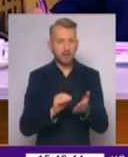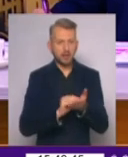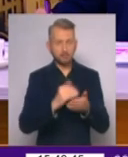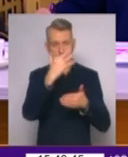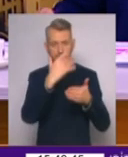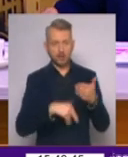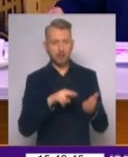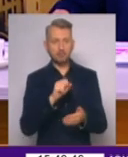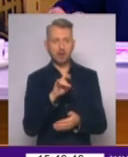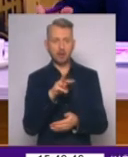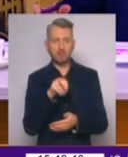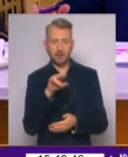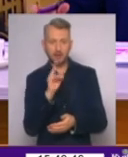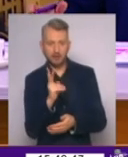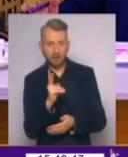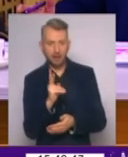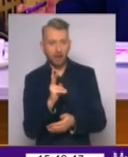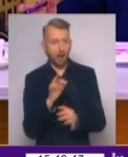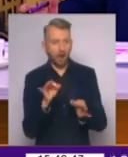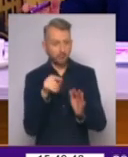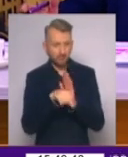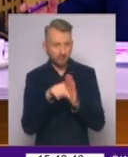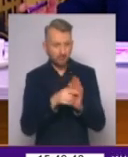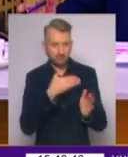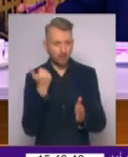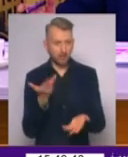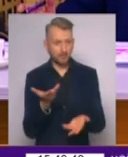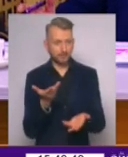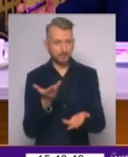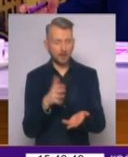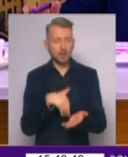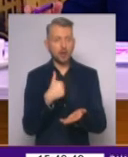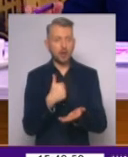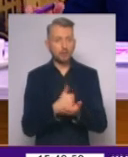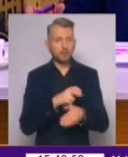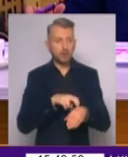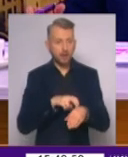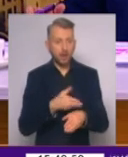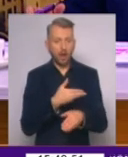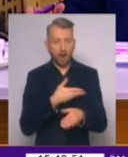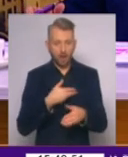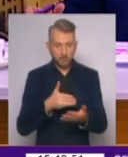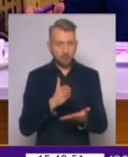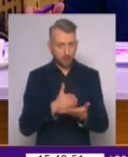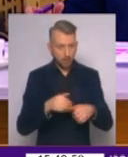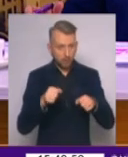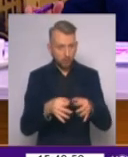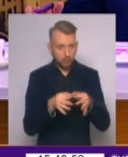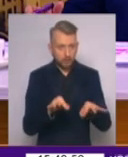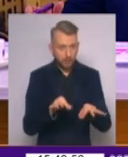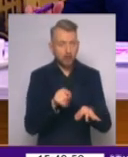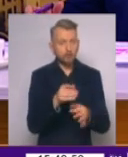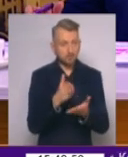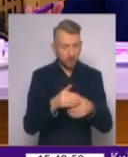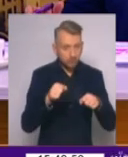спеціальність парамедик, але функціонально нічим не наповнили. Головні кажуть, а ми маємо їм право пускати, а вони